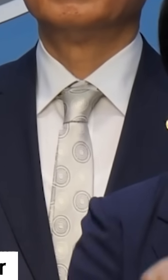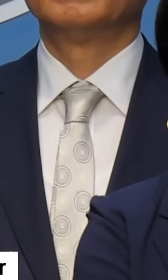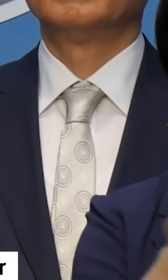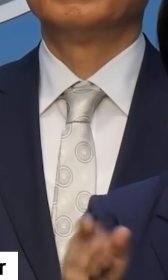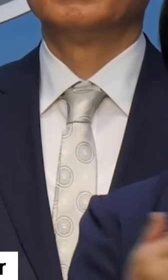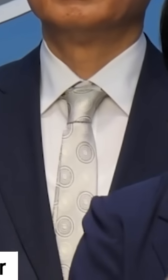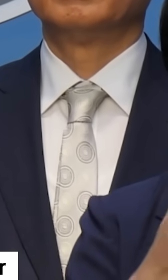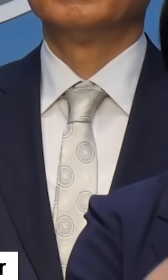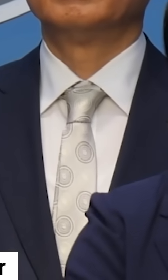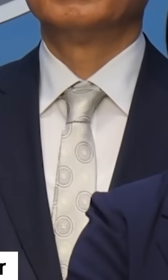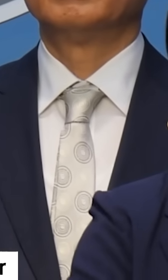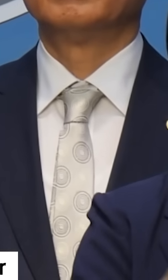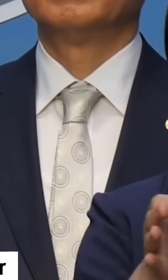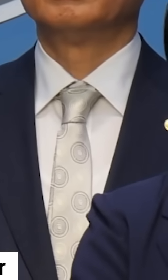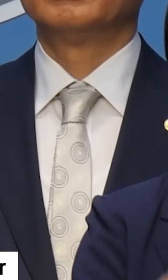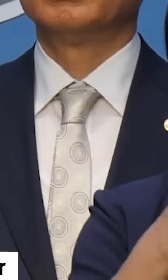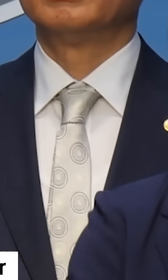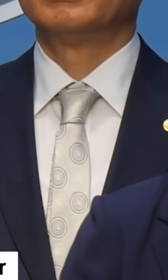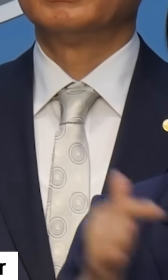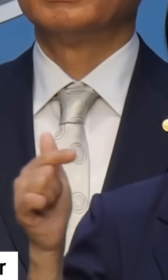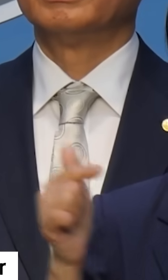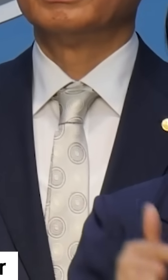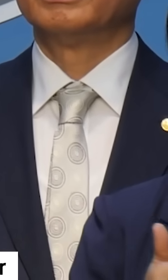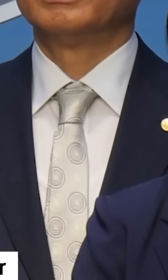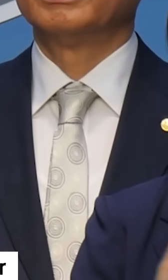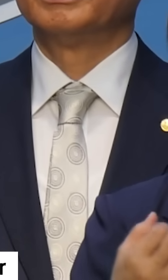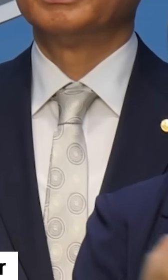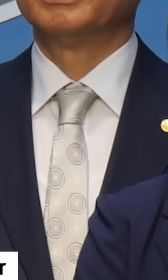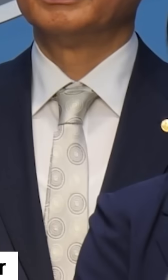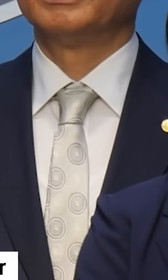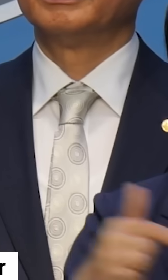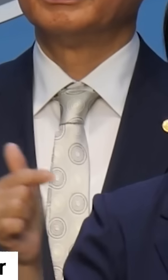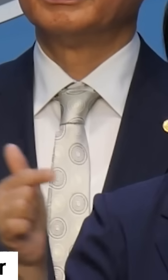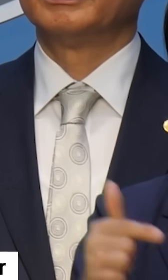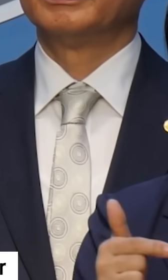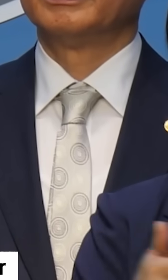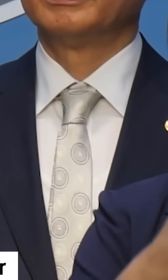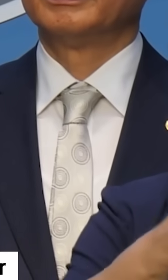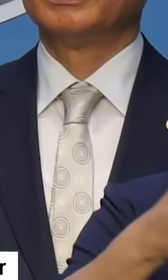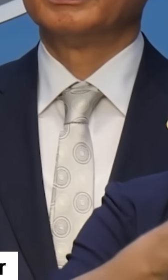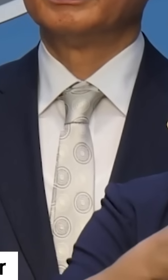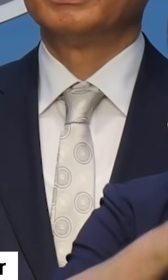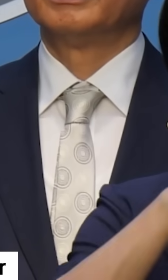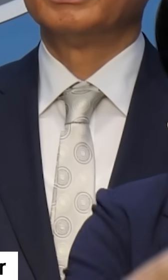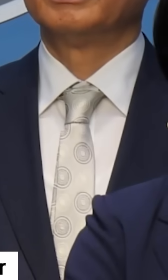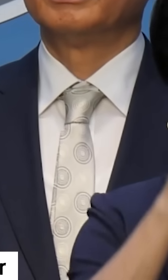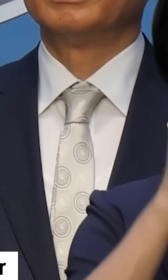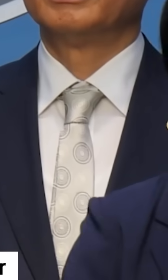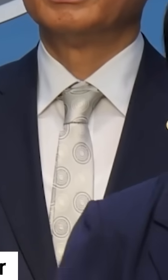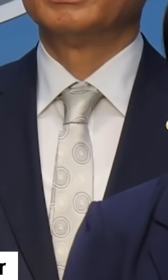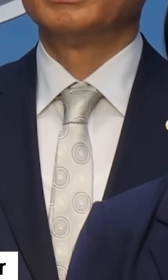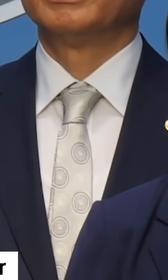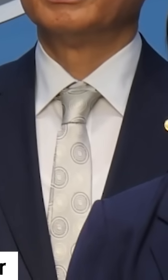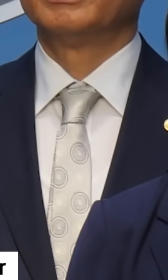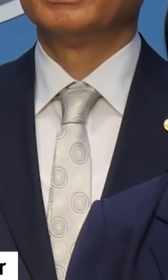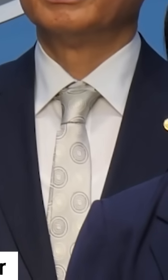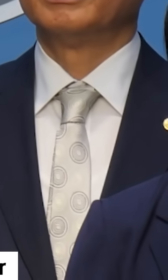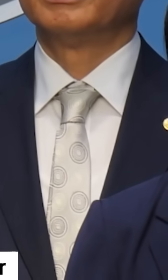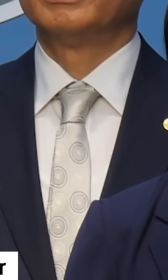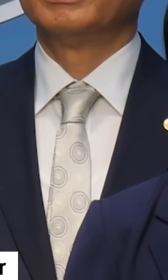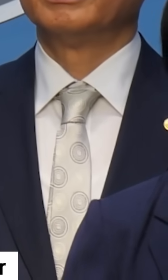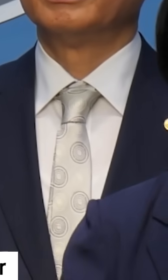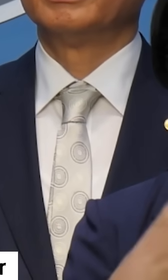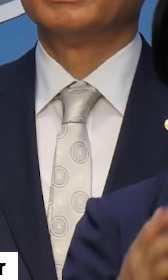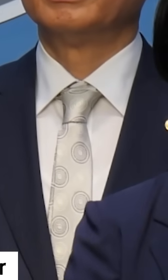퍼지면서 횟집들은 가격을 절반으로 내리고 매출 또한 급감했다는 보도들이 연이어 나오고 있는 실정입니다.